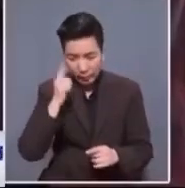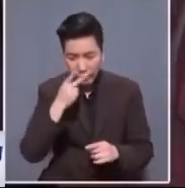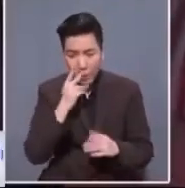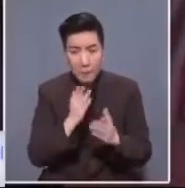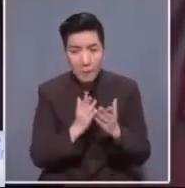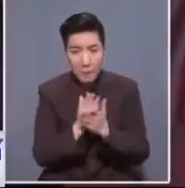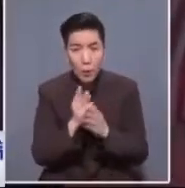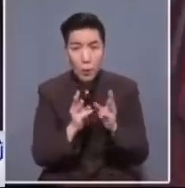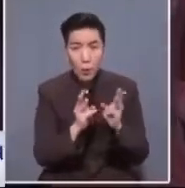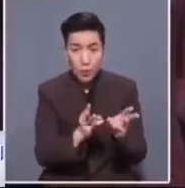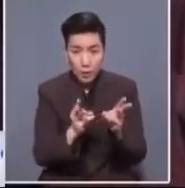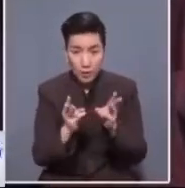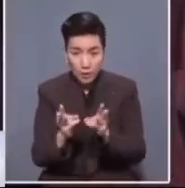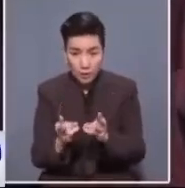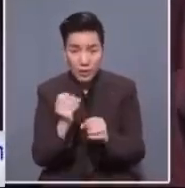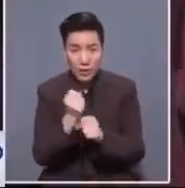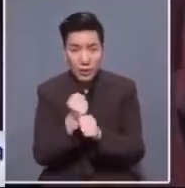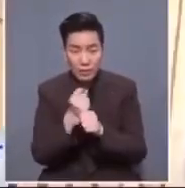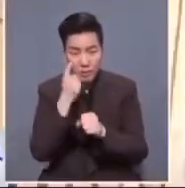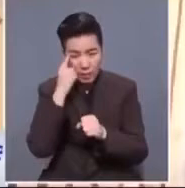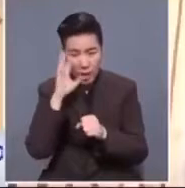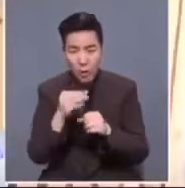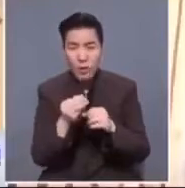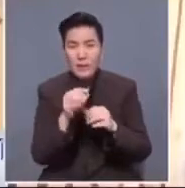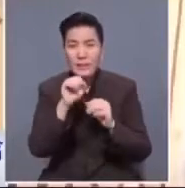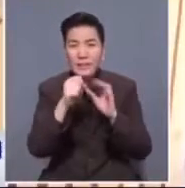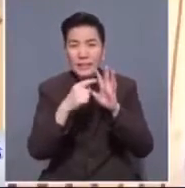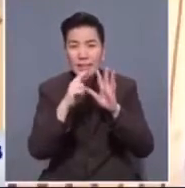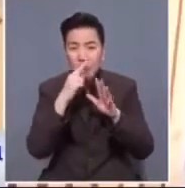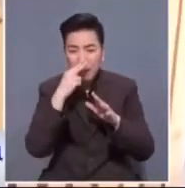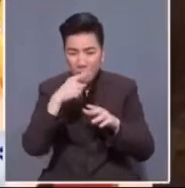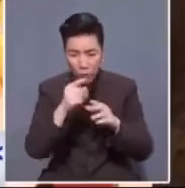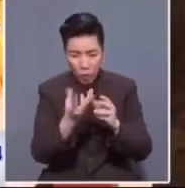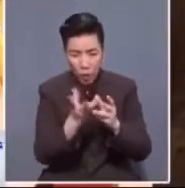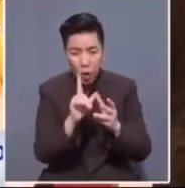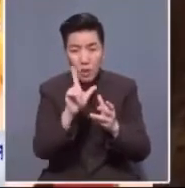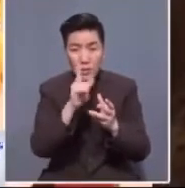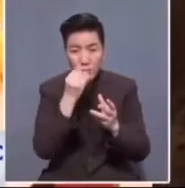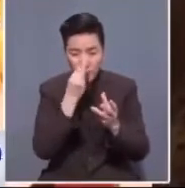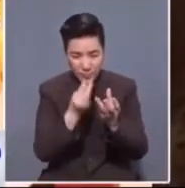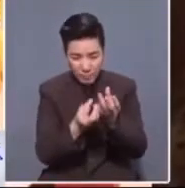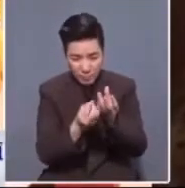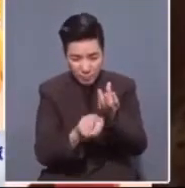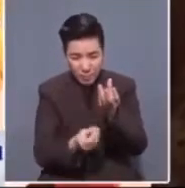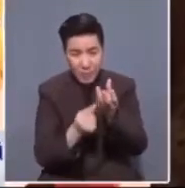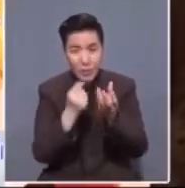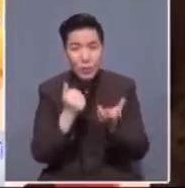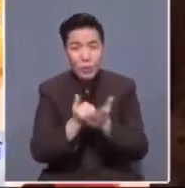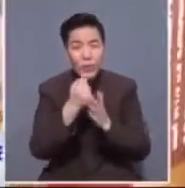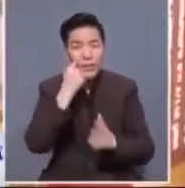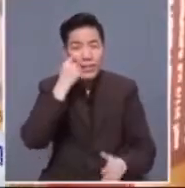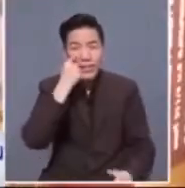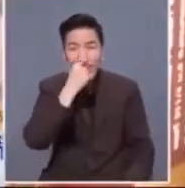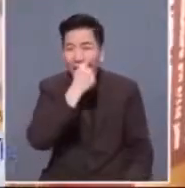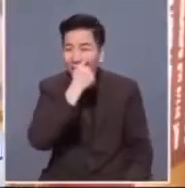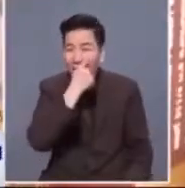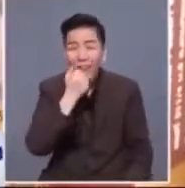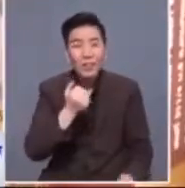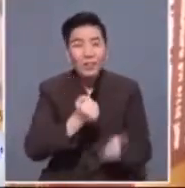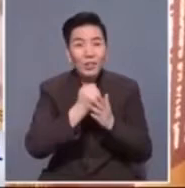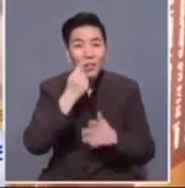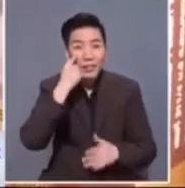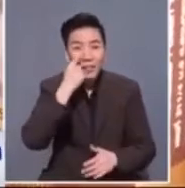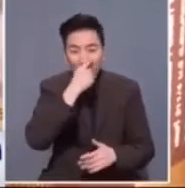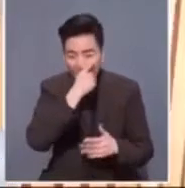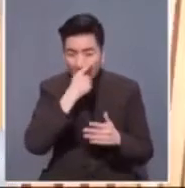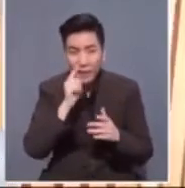านกรรมวิธีโดยการสกัดเอาสารที่มีประโยชน์จากดอกดาวเรืองเนี่ยคือเป็นสารลูทีนที่บำรุงสายตา สารอะไรนะลูทีน สารลูทีน